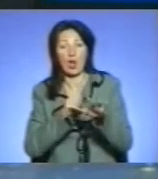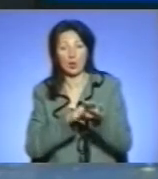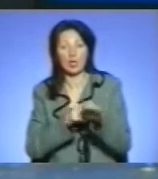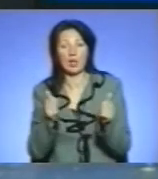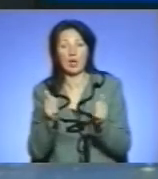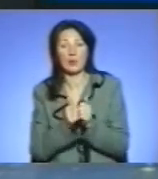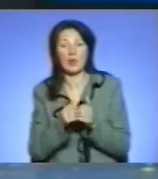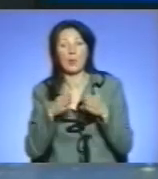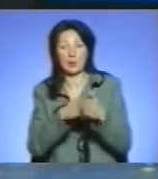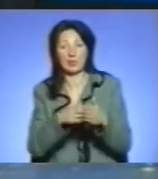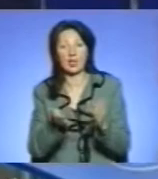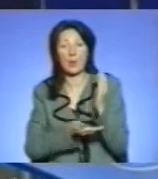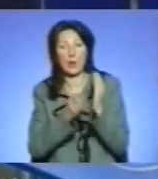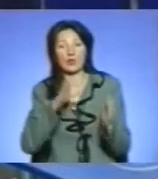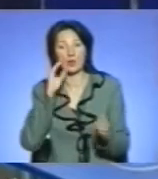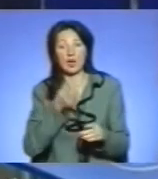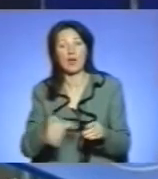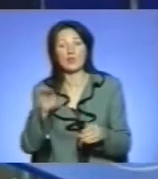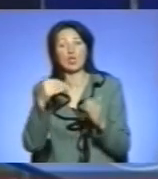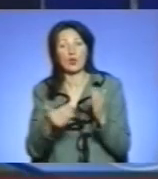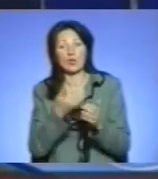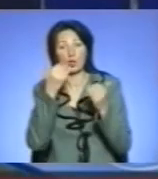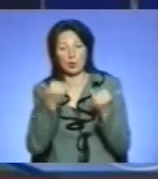Тараса Шевченка. Це всі новини на сьогодні. З